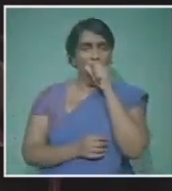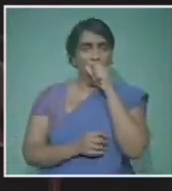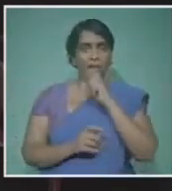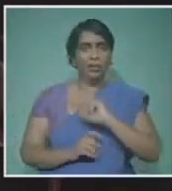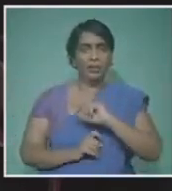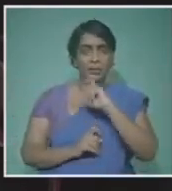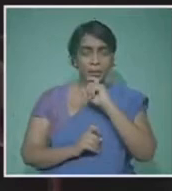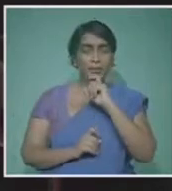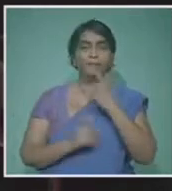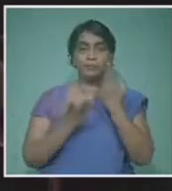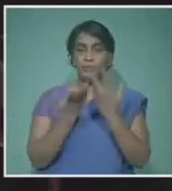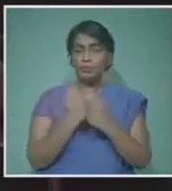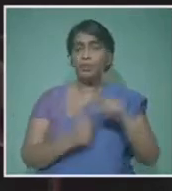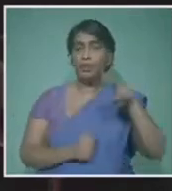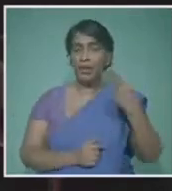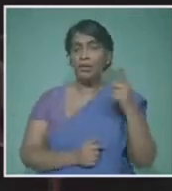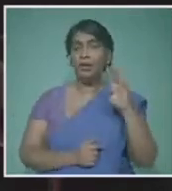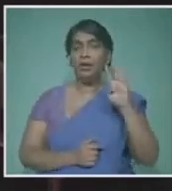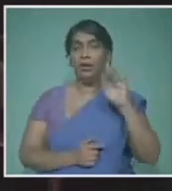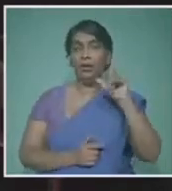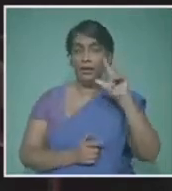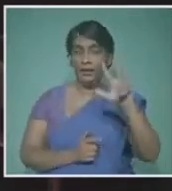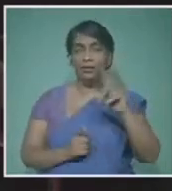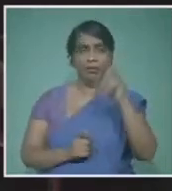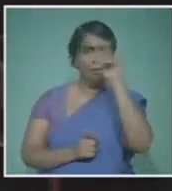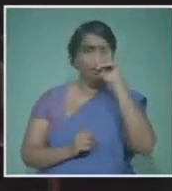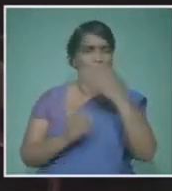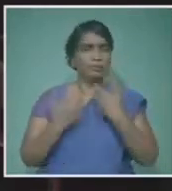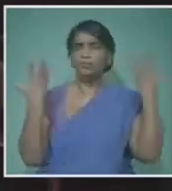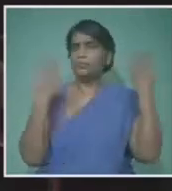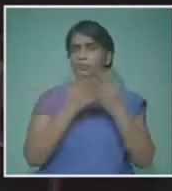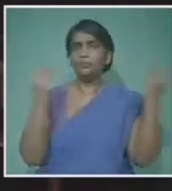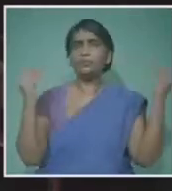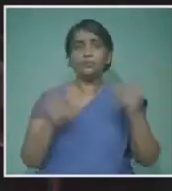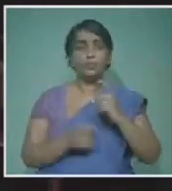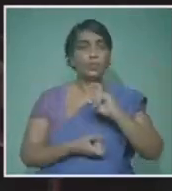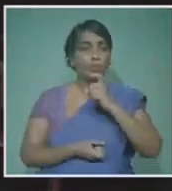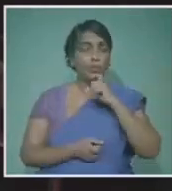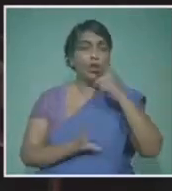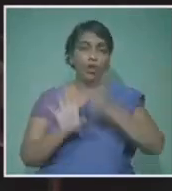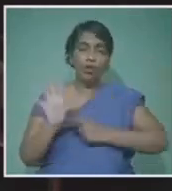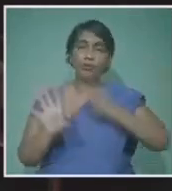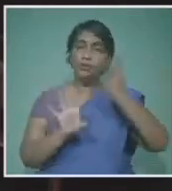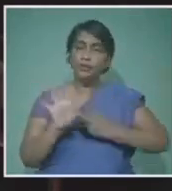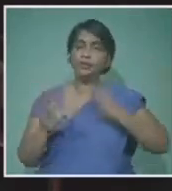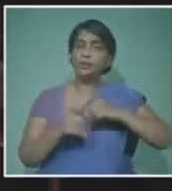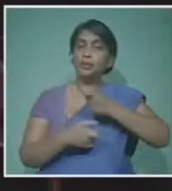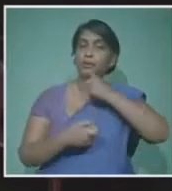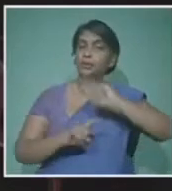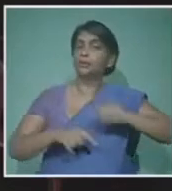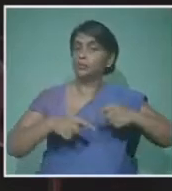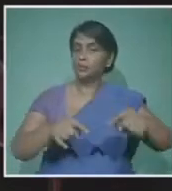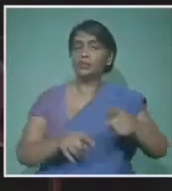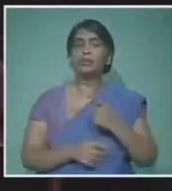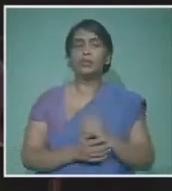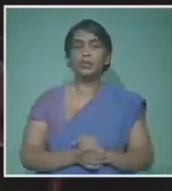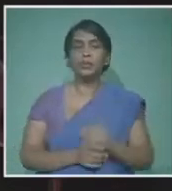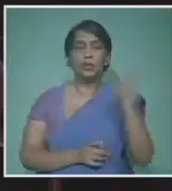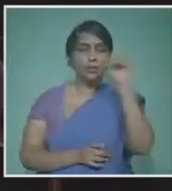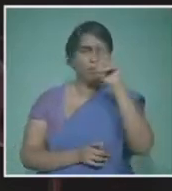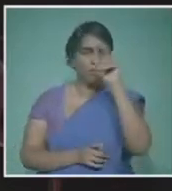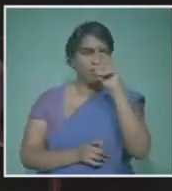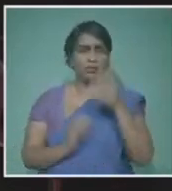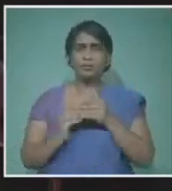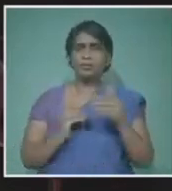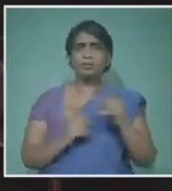108ක් මාස කිහිපයකින් අහලා තීන්දුව දුන්නා. අධිකරණයේදී නඩු අවුරුදු 2-3 එක නඩු වහන මාස කිහිපයක්